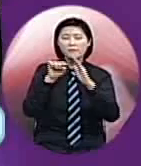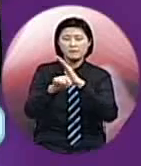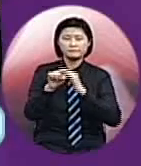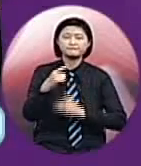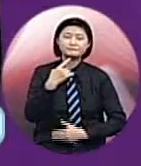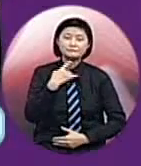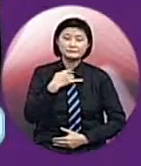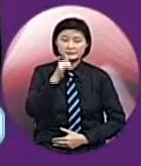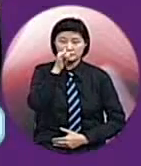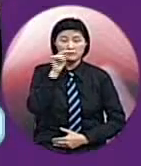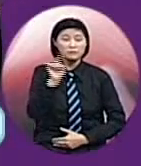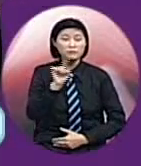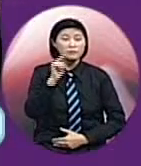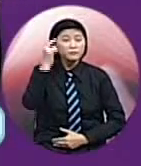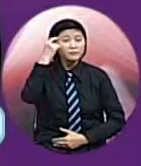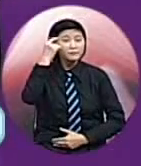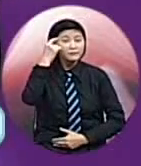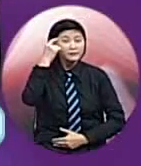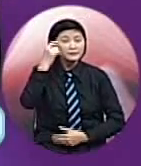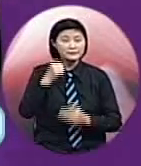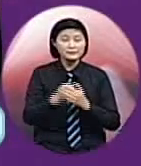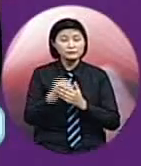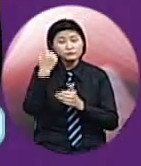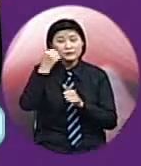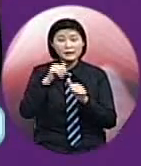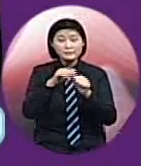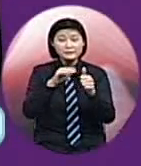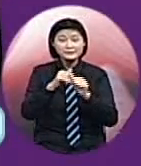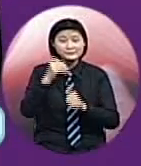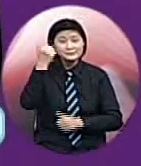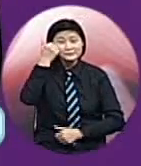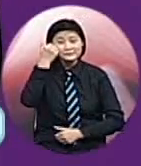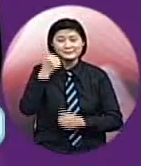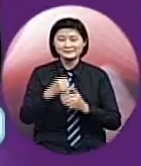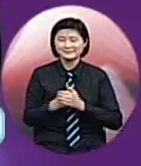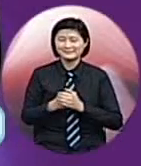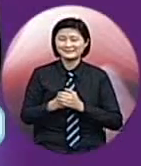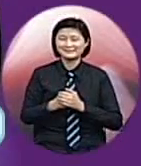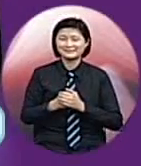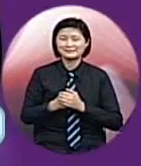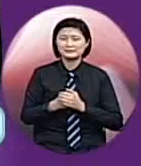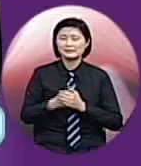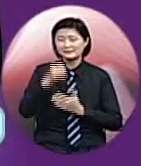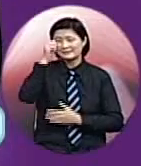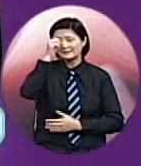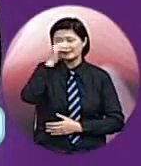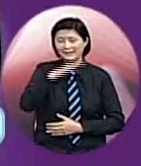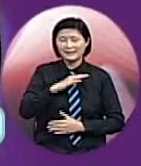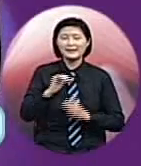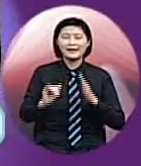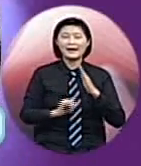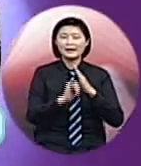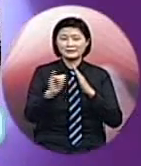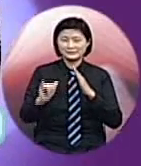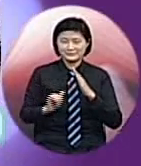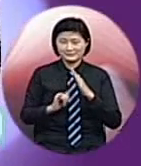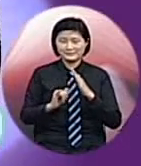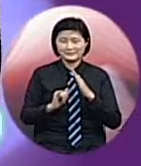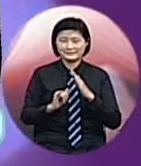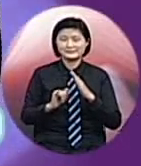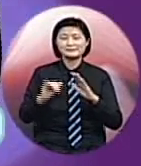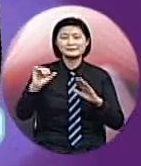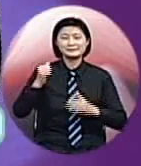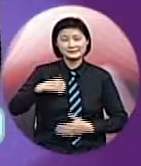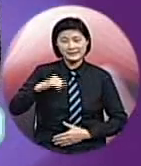왜? 무슨 누가 이렇게 예. 보내주신 거예요, 어머니를? 그냥 가족들이